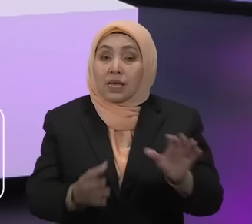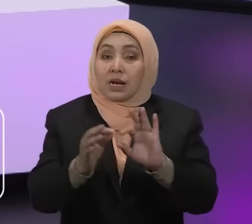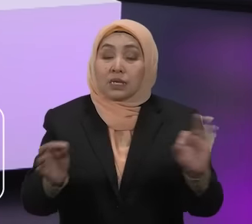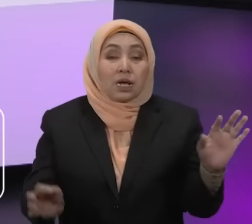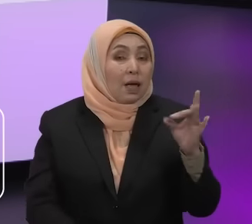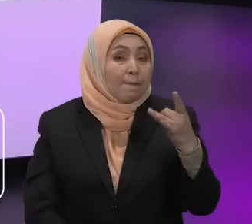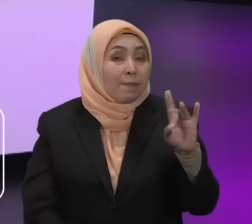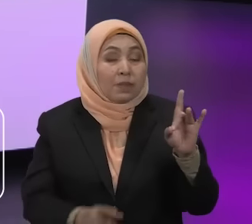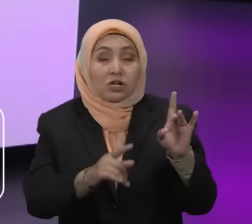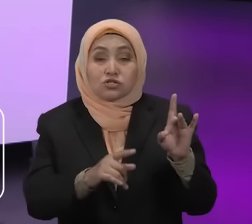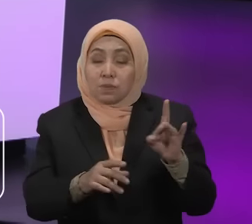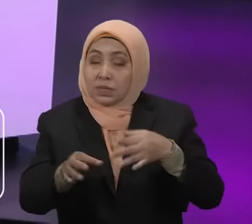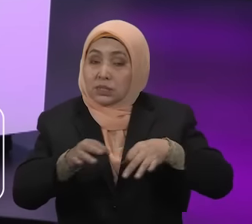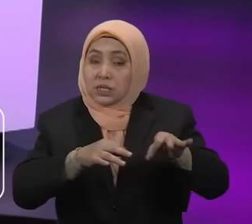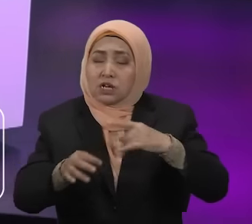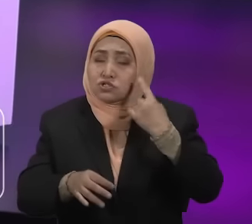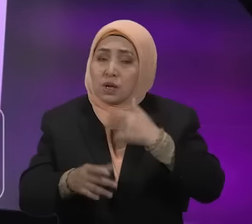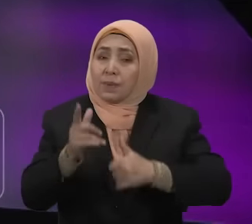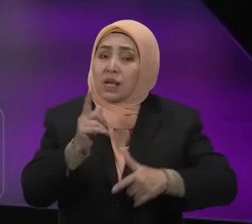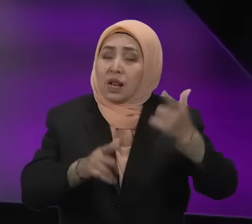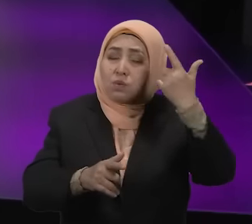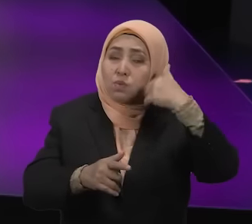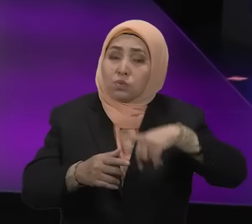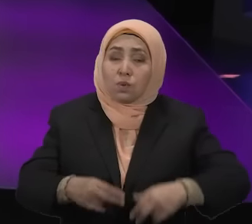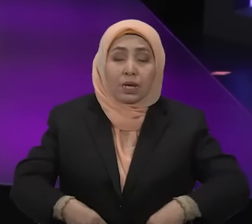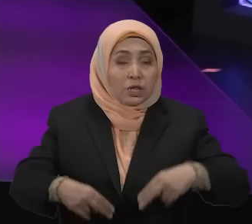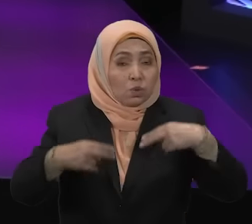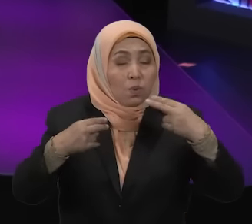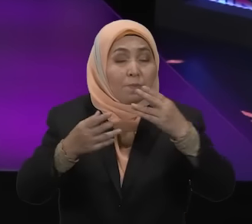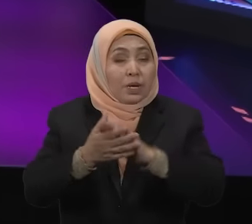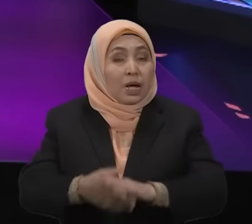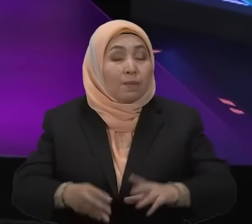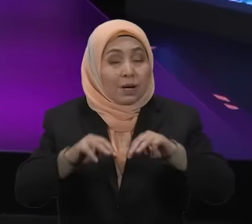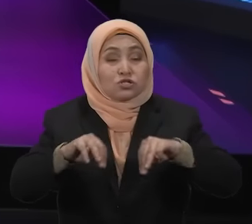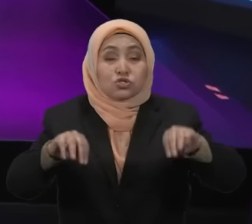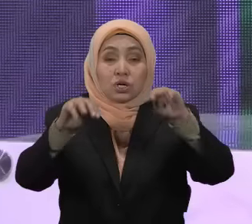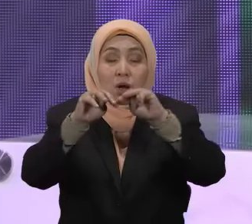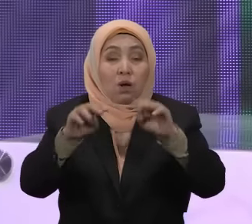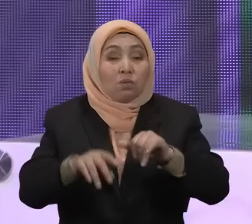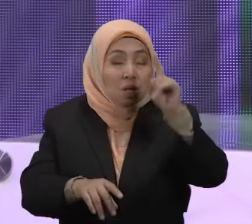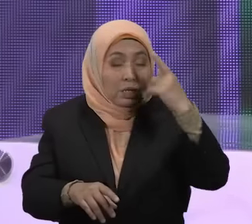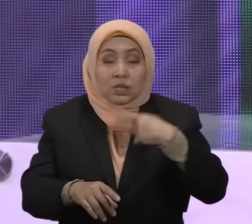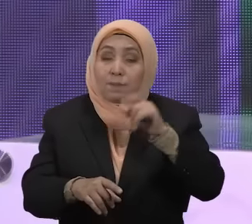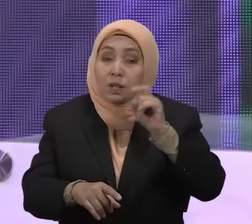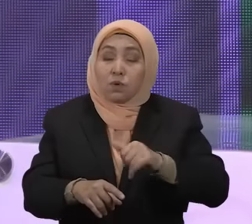Nazim. Ayat yang ke-18 menjelaskan siapakah yang layak untuk memakmurkan masjid Allah Subhanahu Wa Taala. Dan perlu kita faham